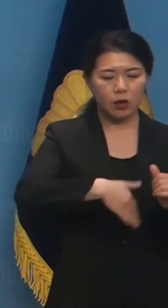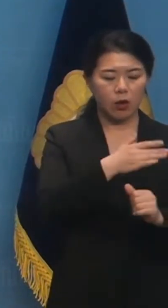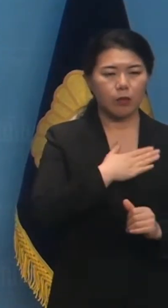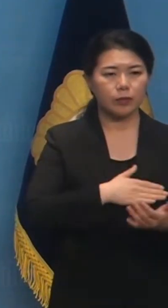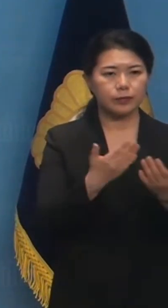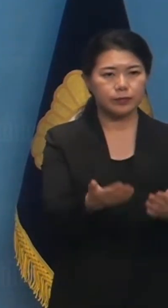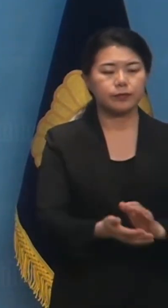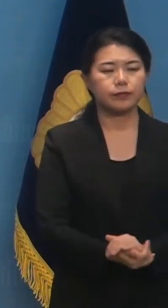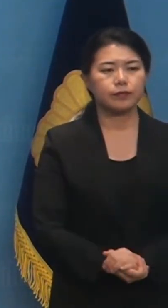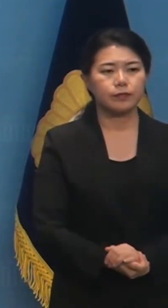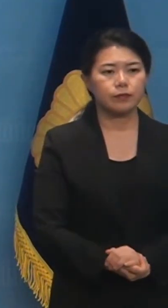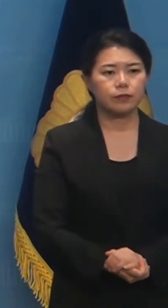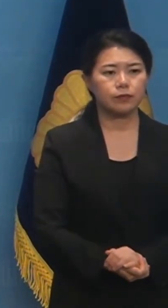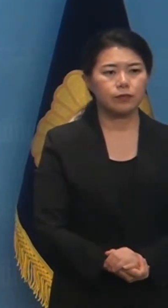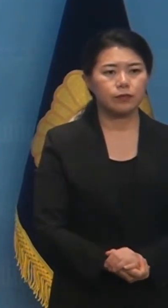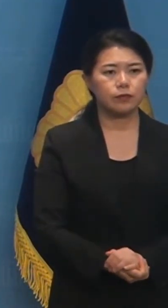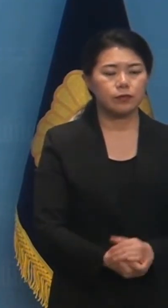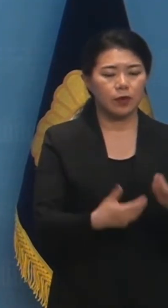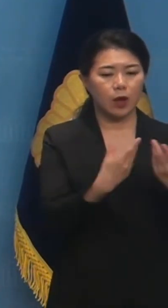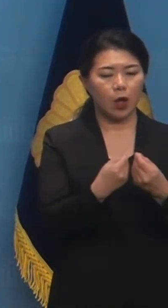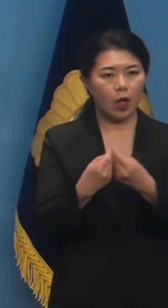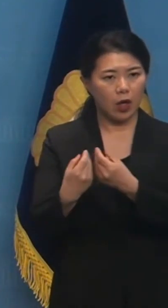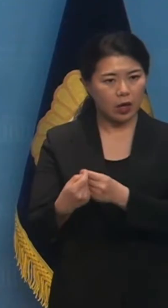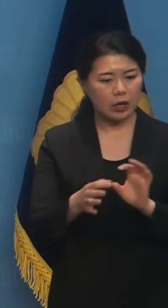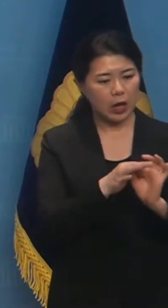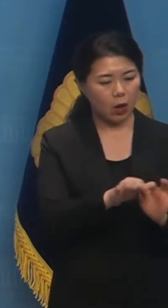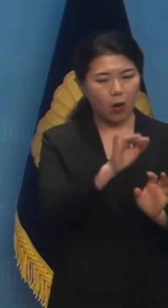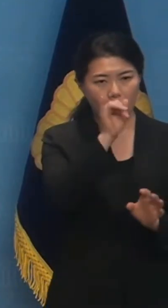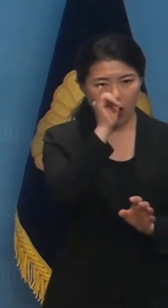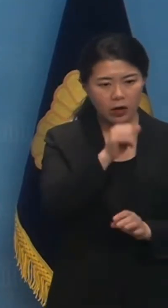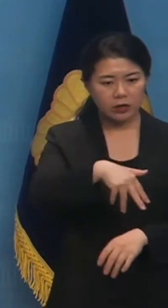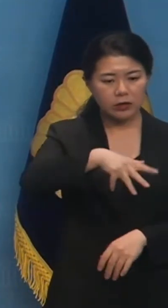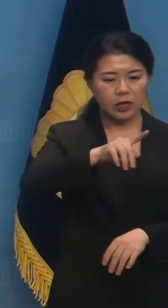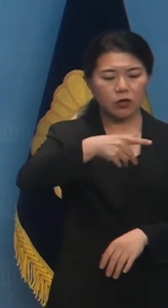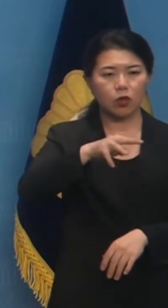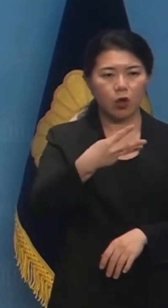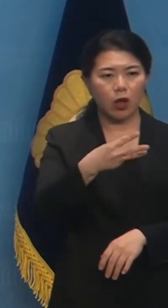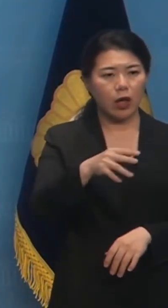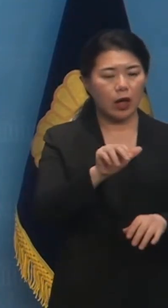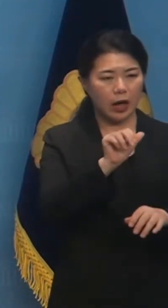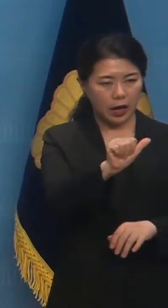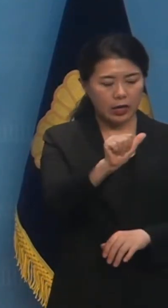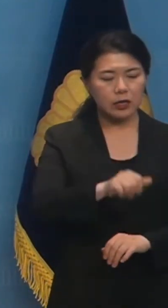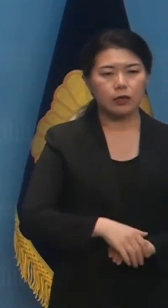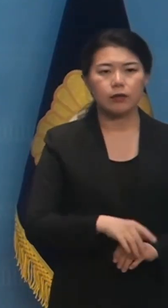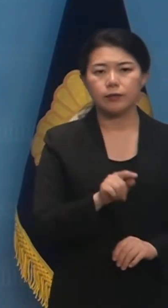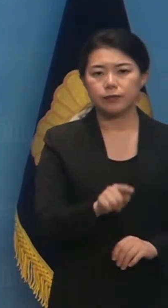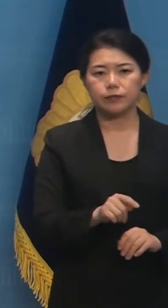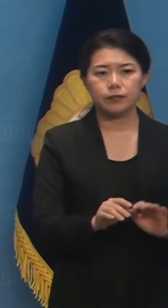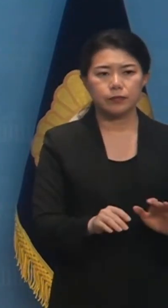현황을 보고드리겠습니다. 문제 사례로 지속되고 있는 채널A 김진애 돌직구쇼는